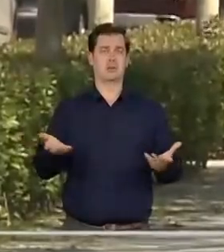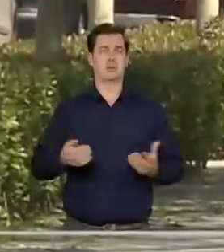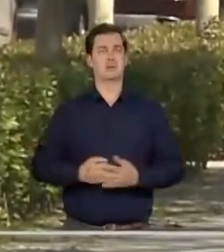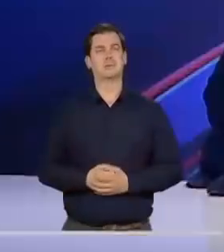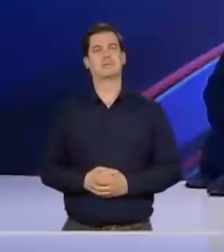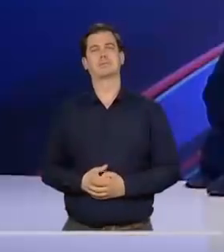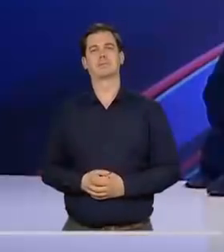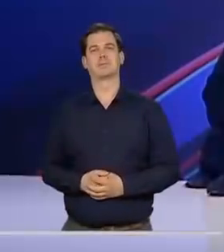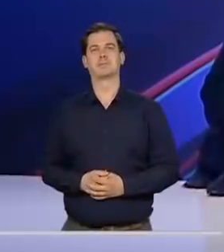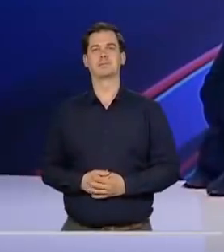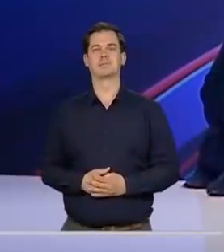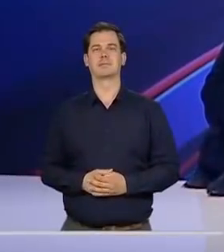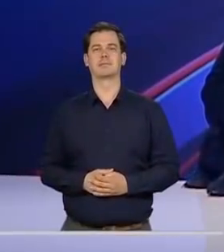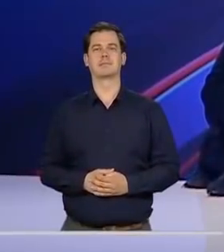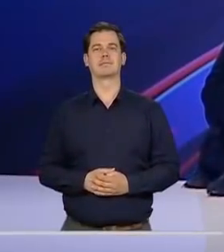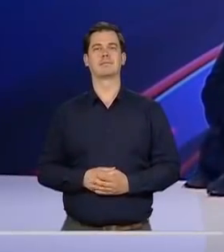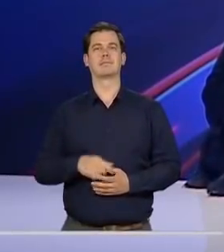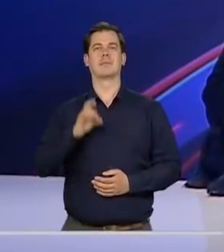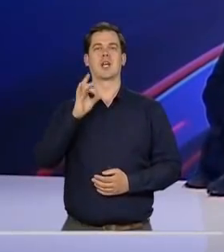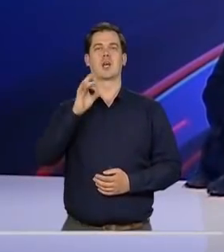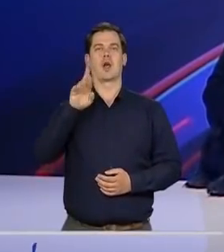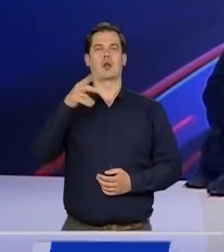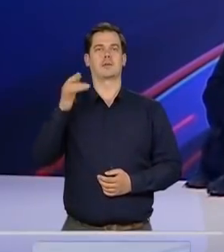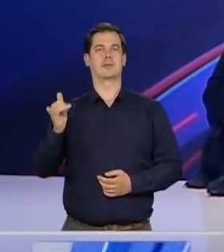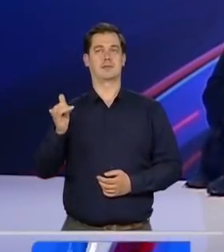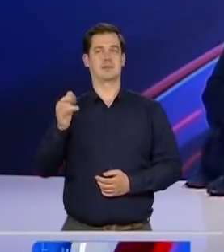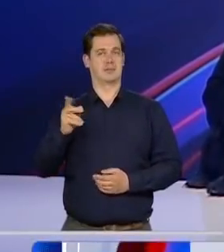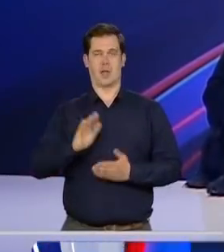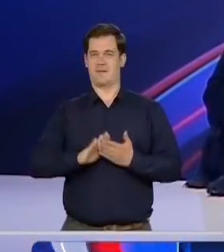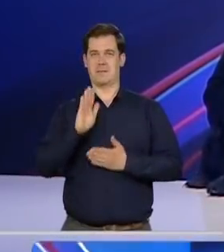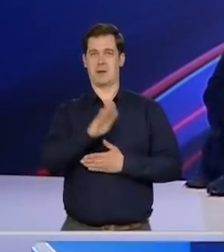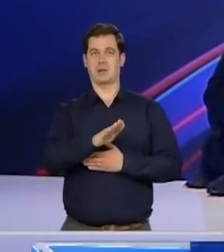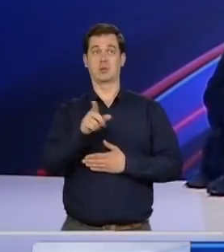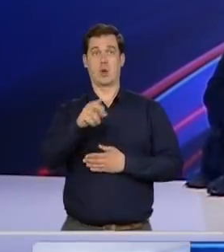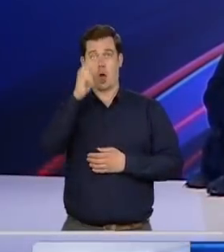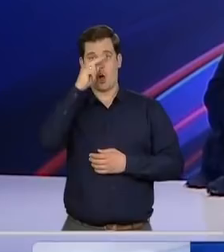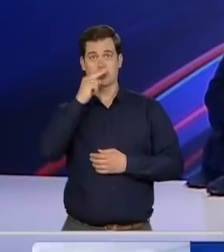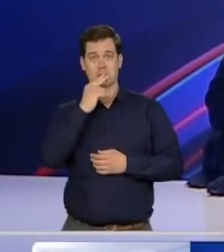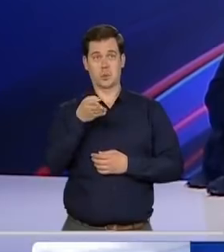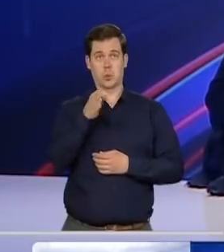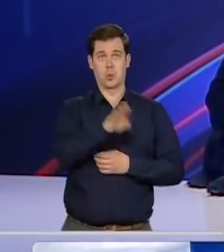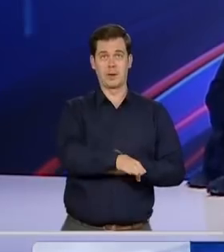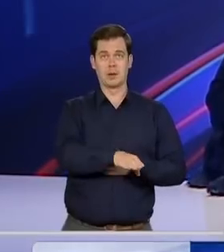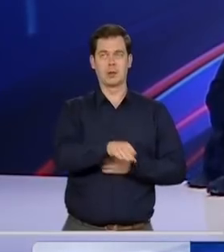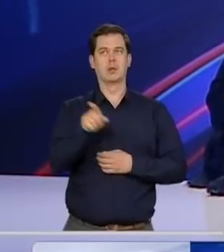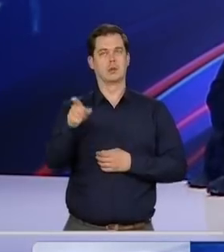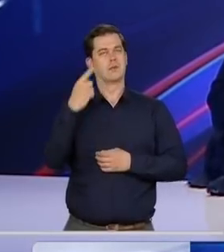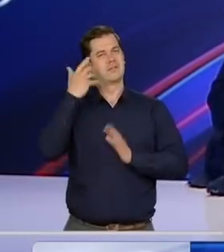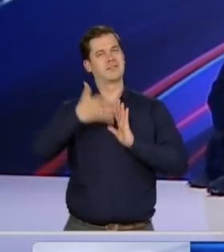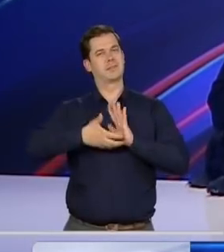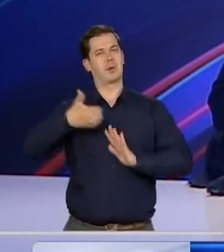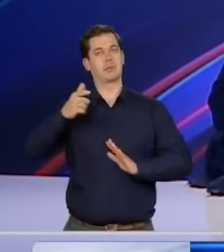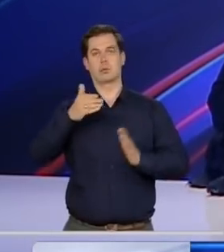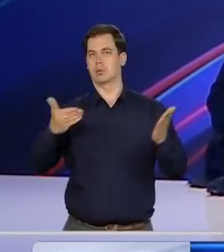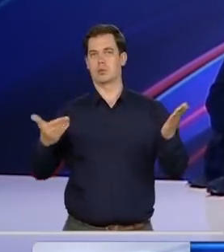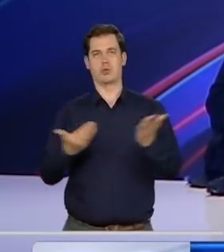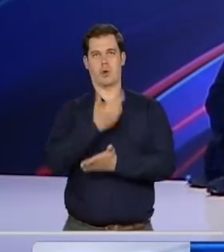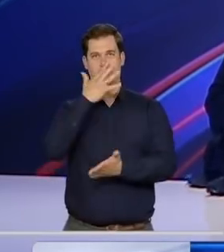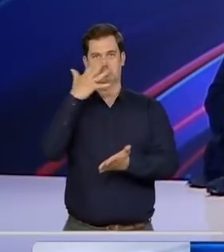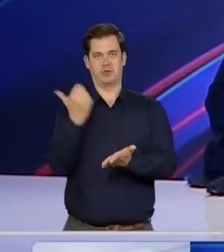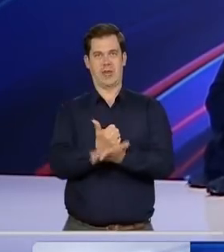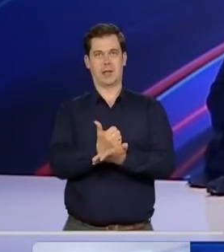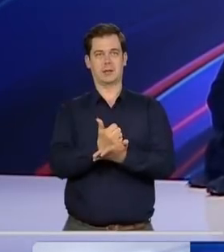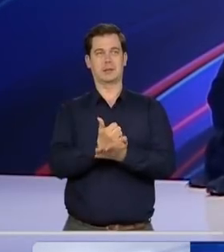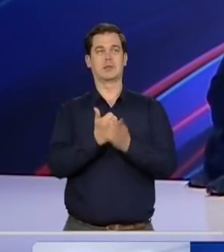nieruchomości. Grodzki nie odpuścił matce nawet jak ojciec umierał. Tak marszałka Senatu wspomina nowy świadek w tak zwanej